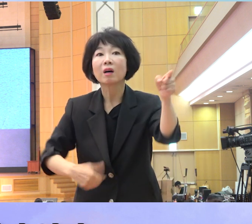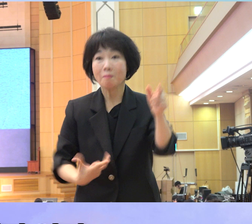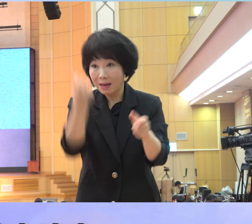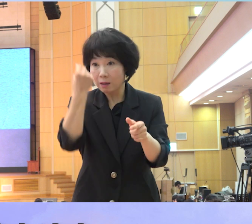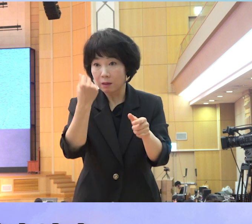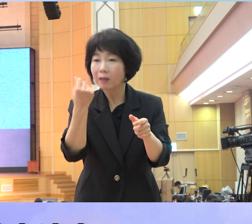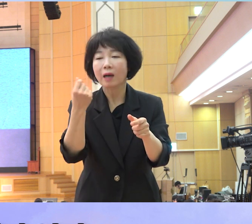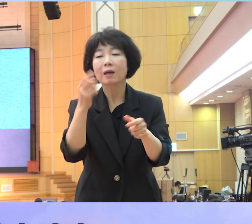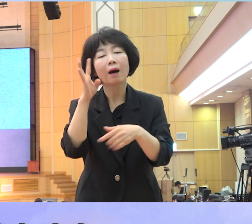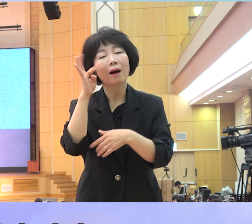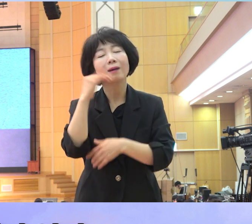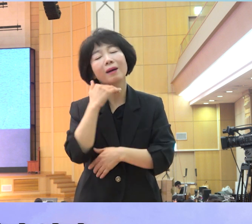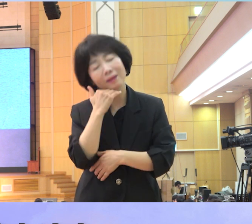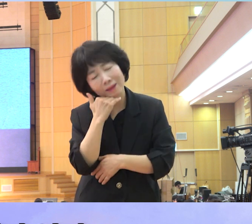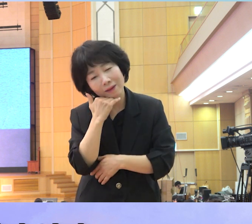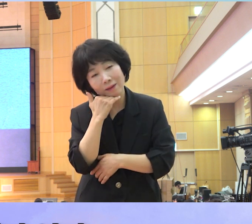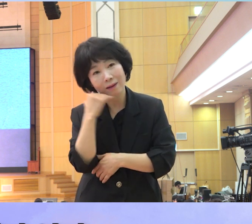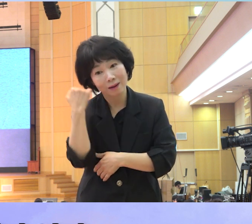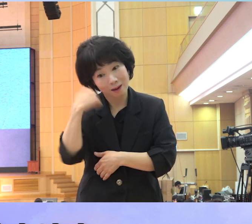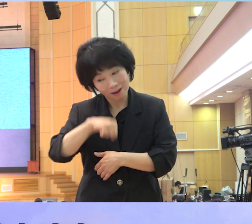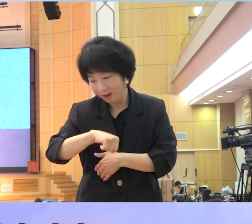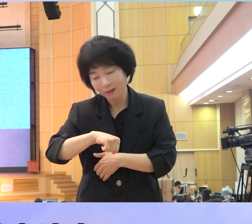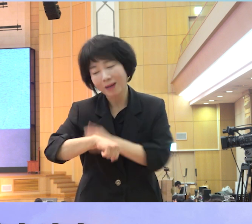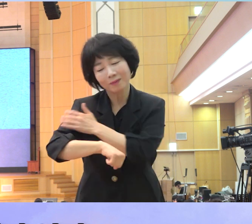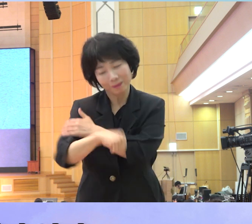합니까? 그렇죠?